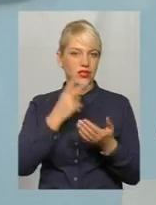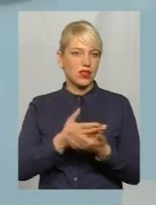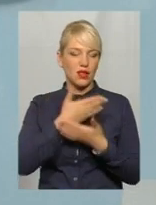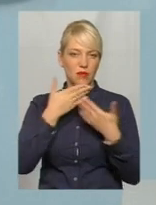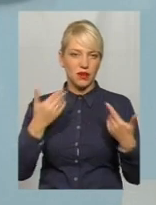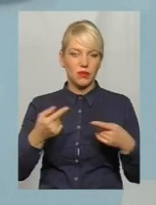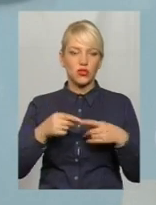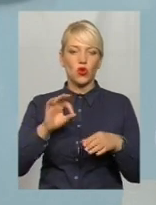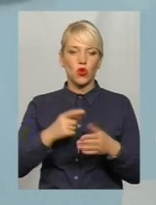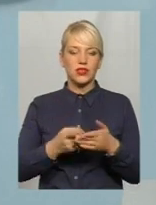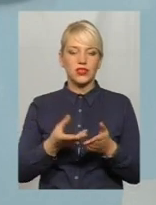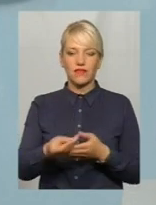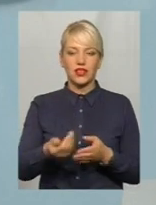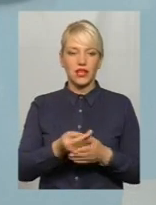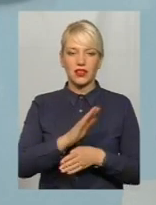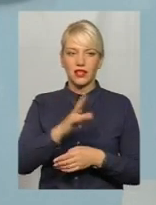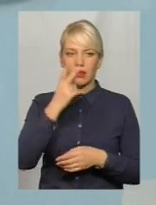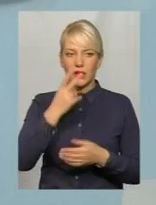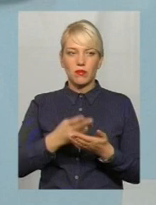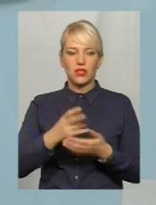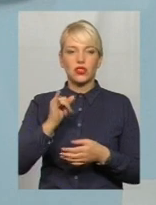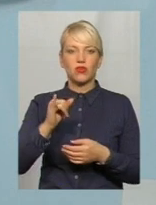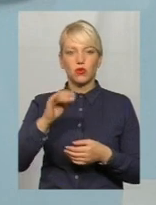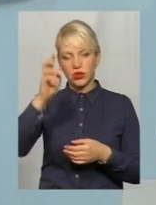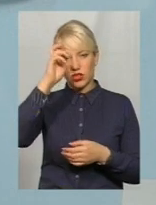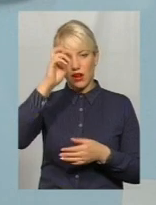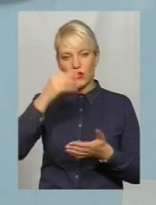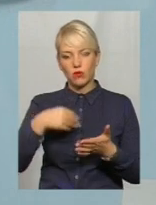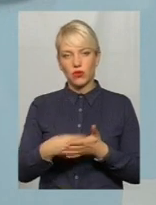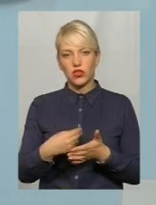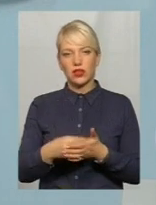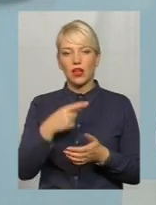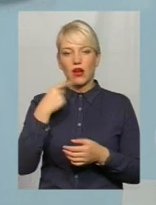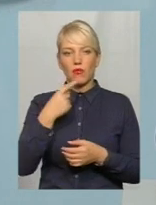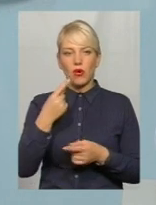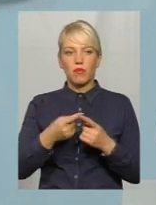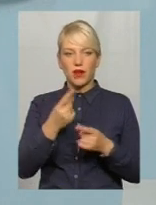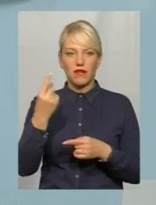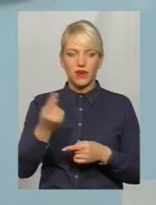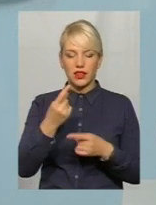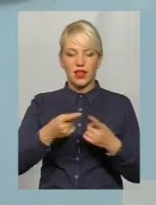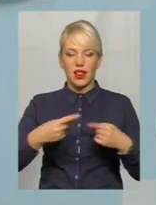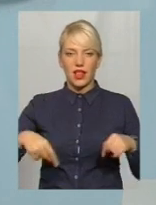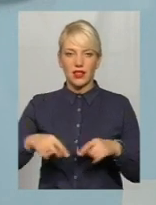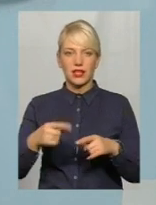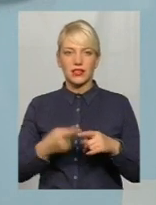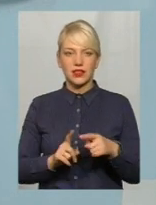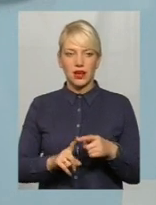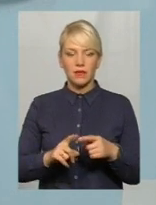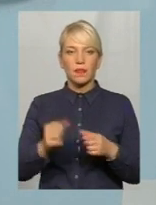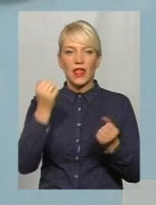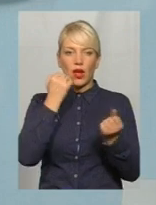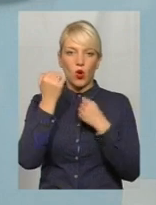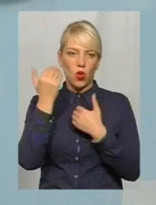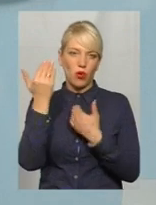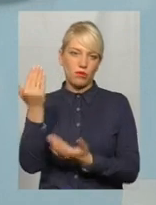принципі ці видатки не передбачені в державному бюджеті. Тобто йде мова про те, що первинна ланка – це клопіт